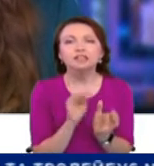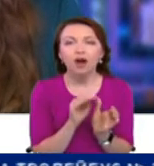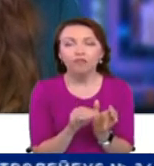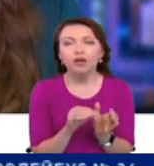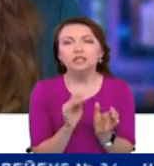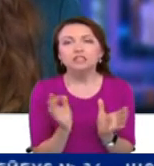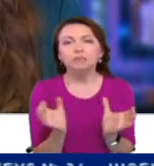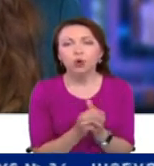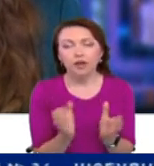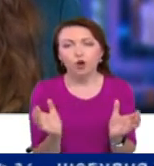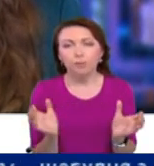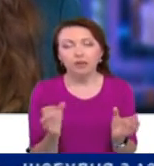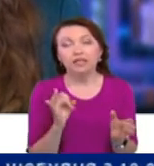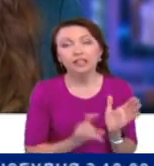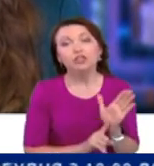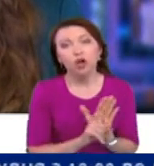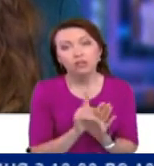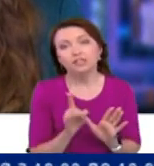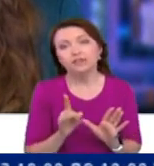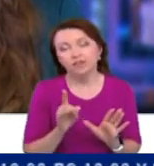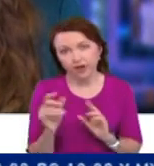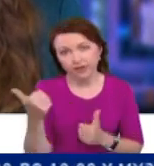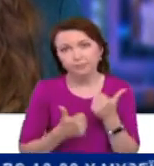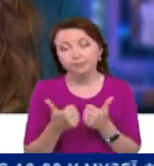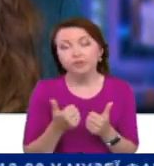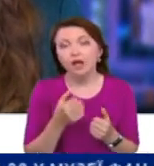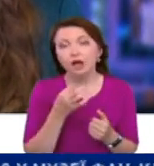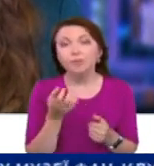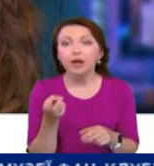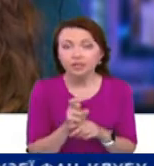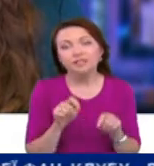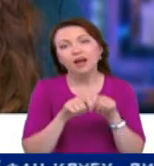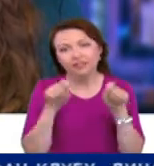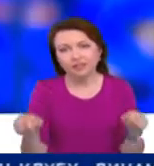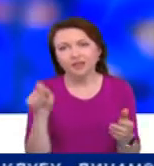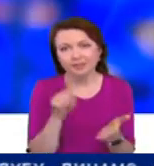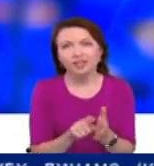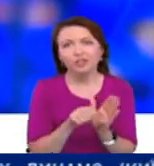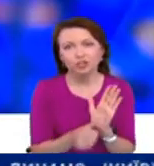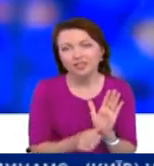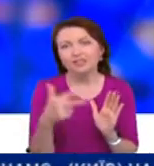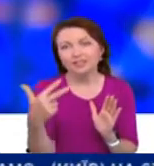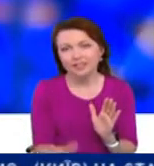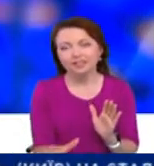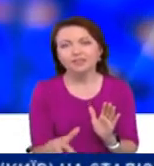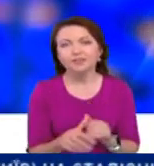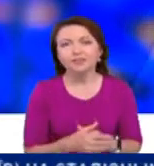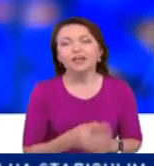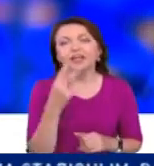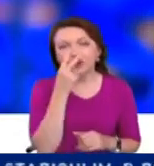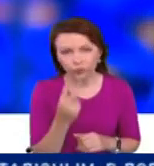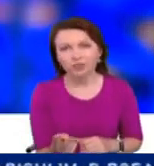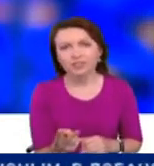і, звісно ж, начало соревнований. Єдине, що можу сказати, приходите на відкриття обов'язково. В 16:30 ви